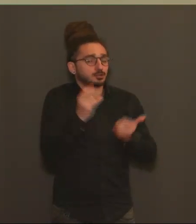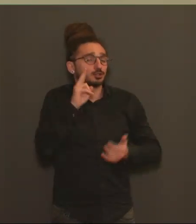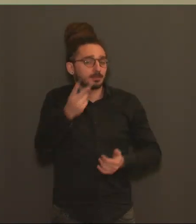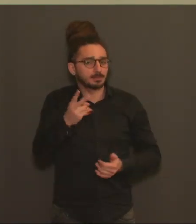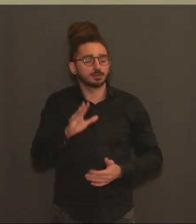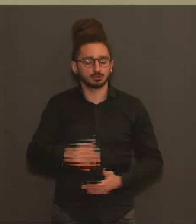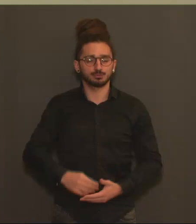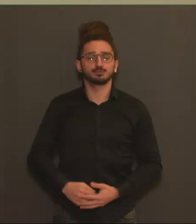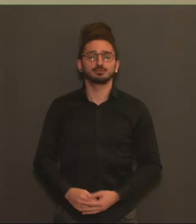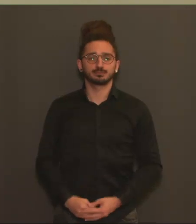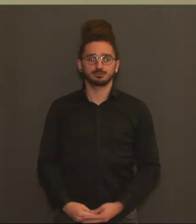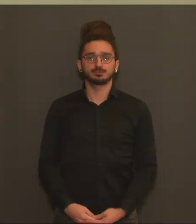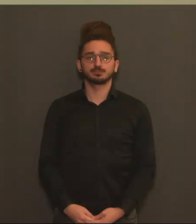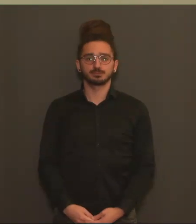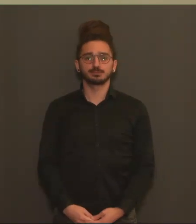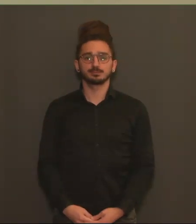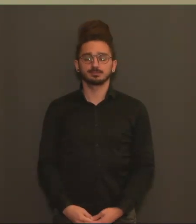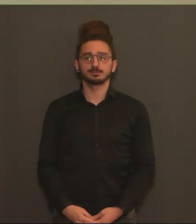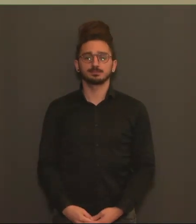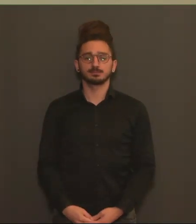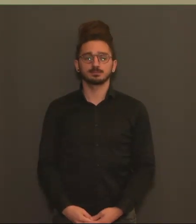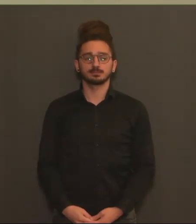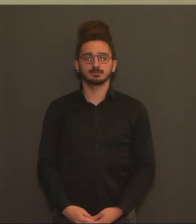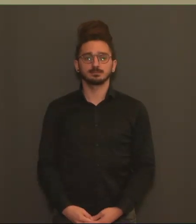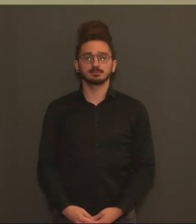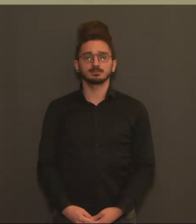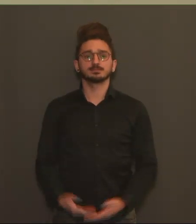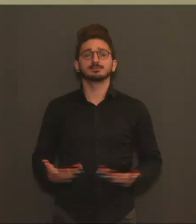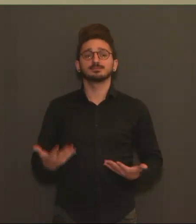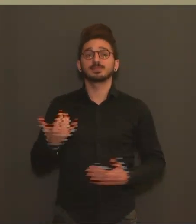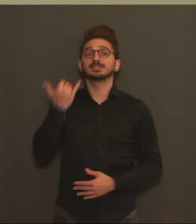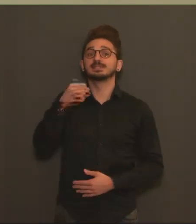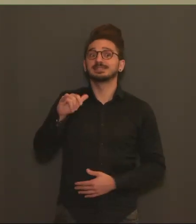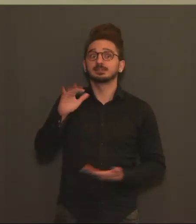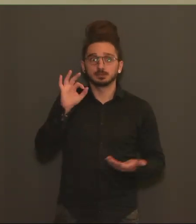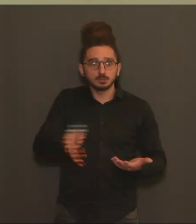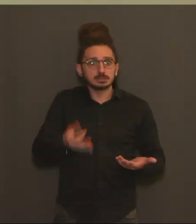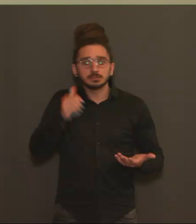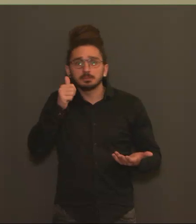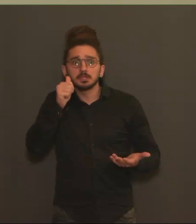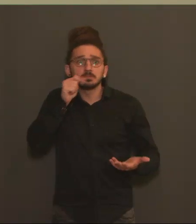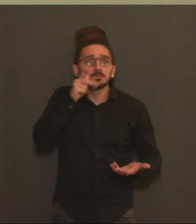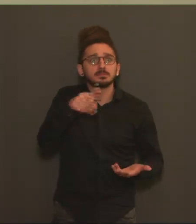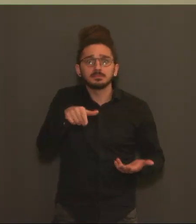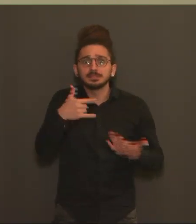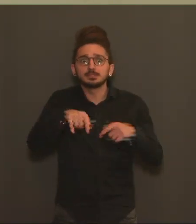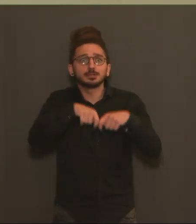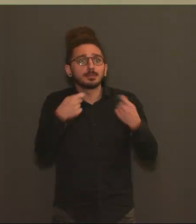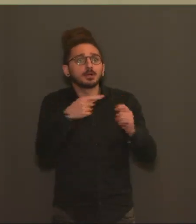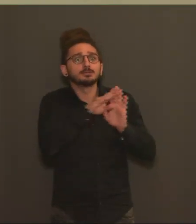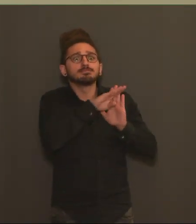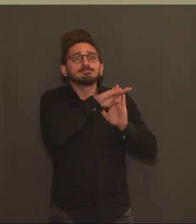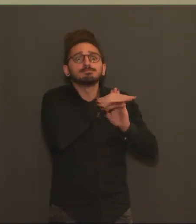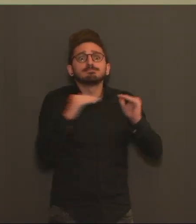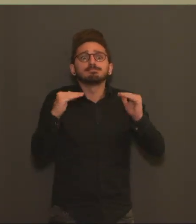chiffres de contamination. Si ceci est bien le cas, jeudi de la semaine précédente, le 25 février, aurait été